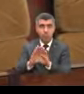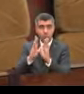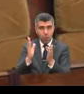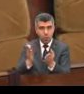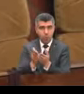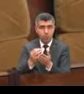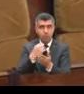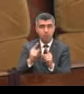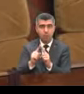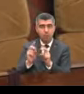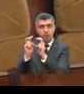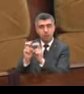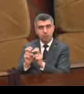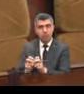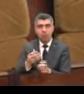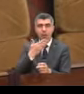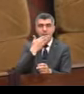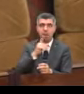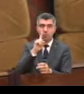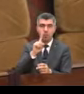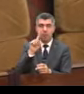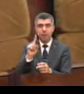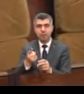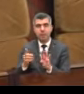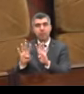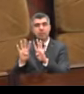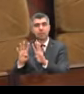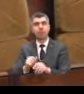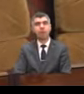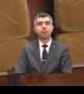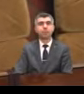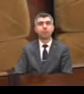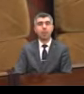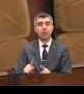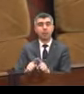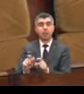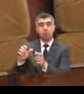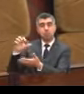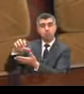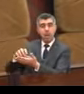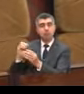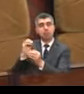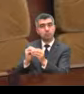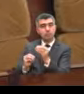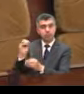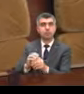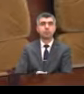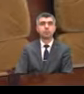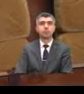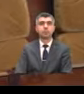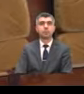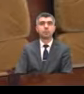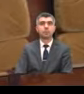هي ضئيلة ولله الحمد، يلا 1.8، في حين أن كاين دول فيها نسبة مرتفعة، وهذا ما